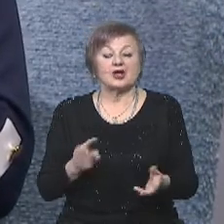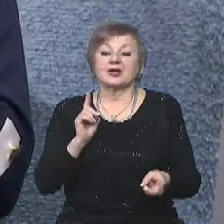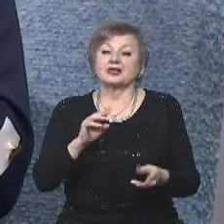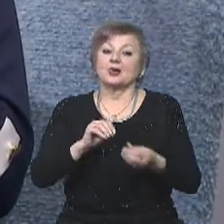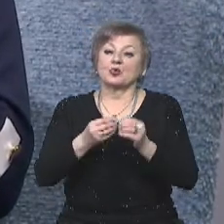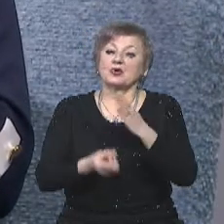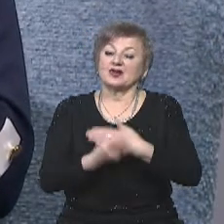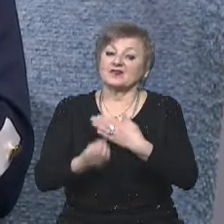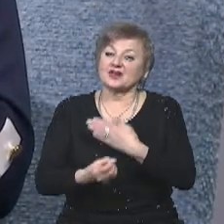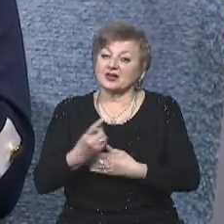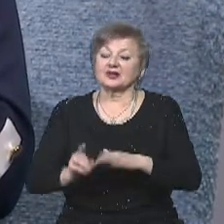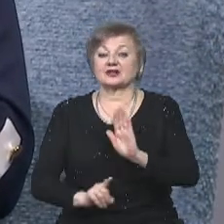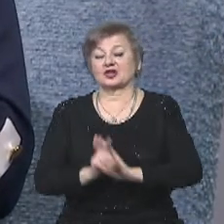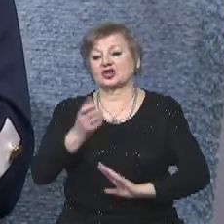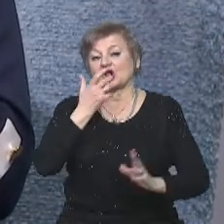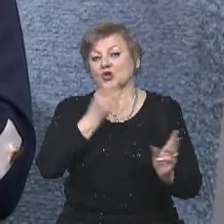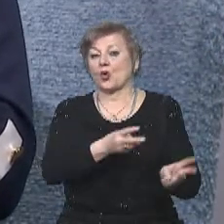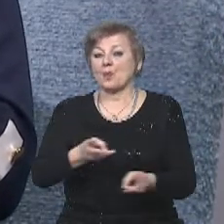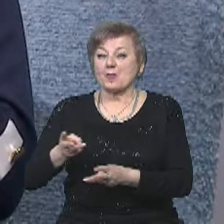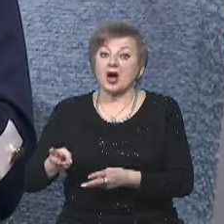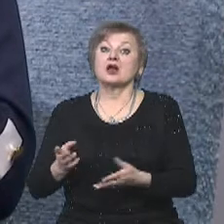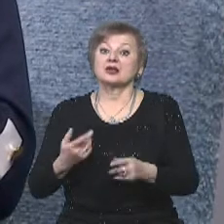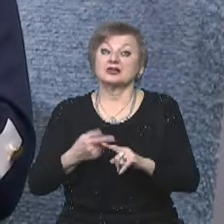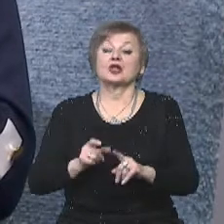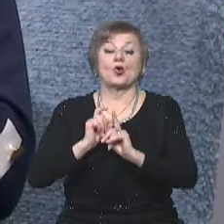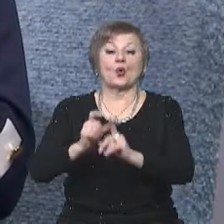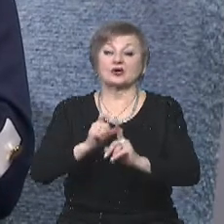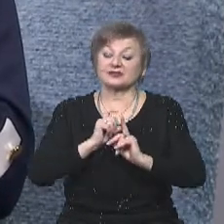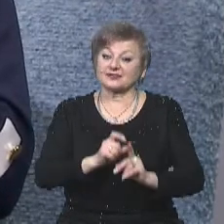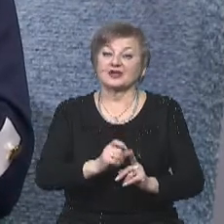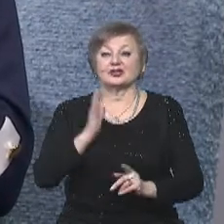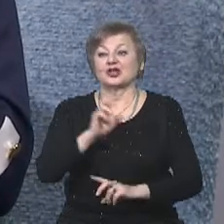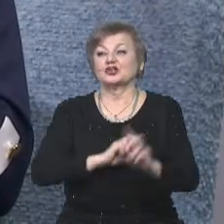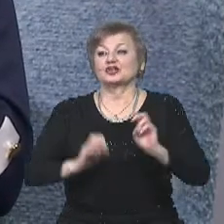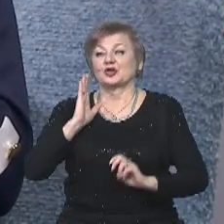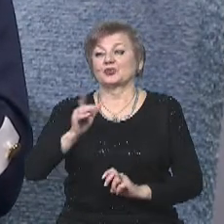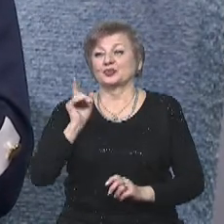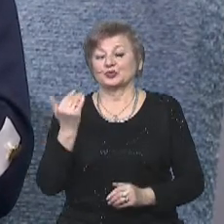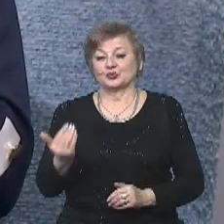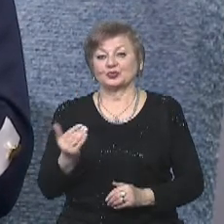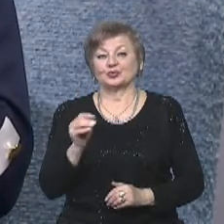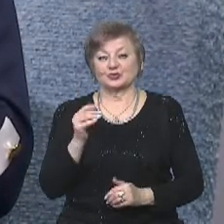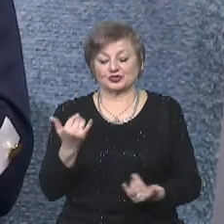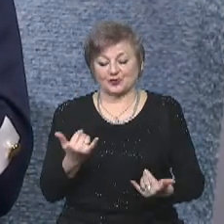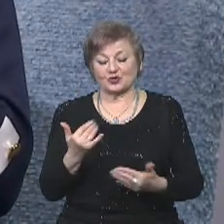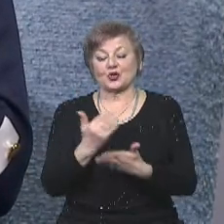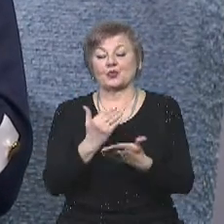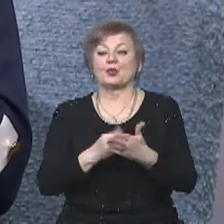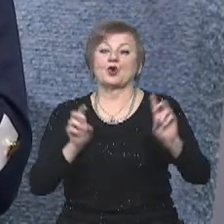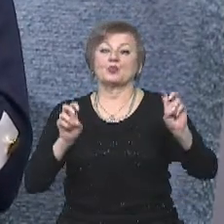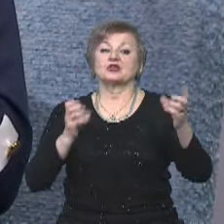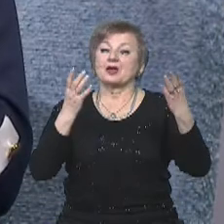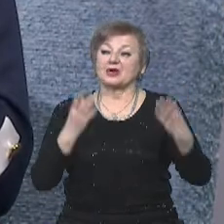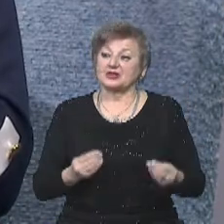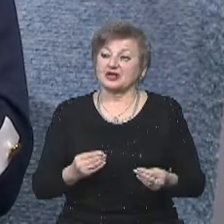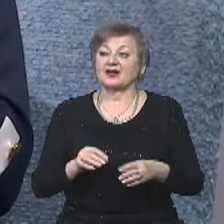виявили у процесі запуску опалення? Відповіді на ці питання ми шукатимемо сьогодні, 12 листопада, у програмі «Тема дня».